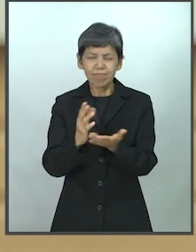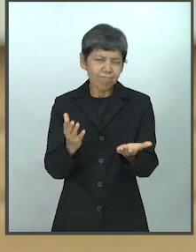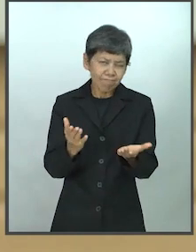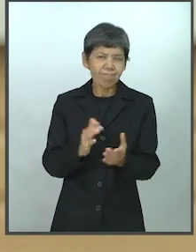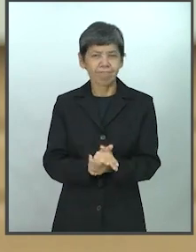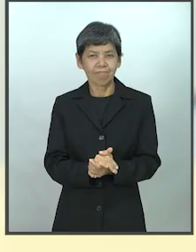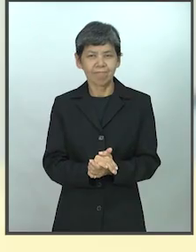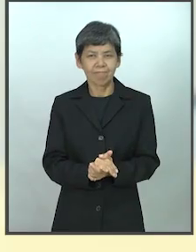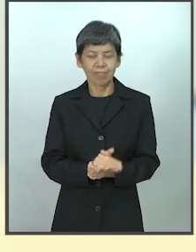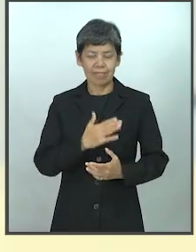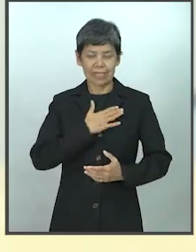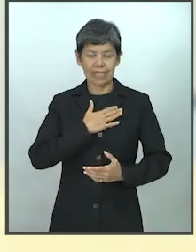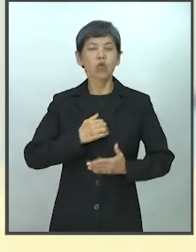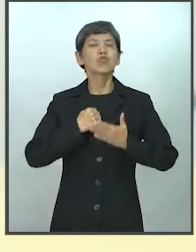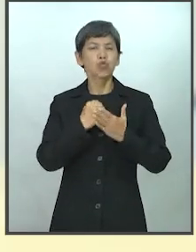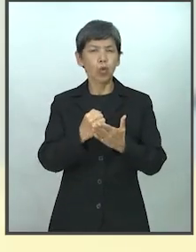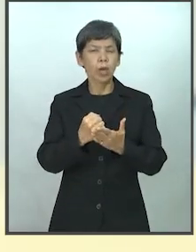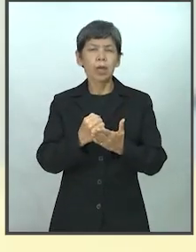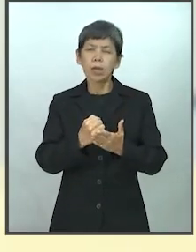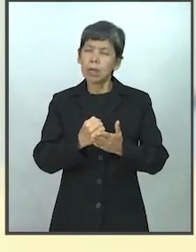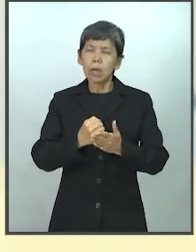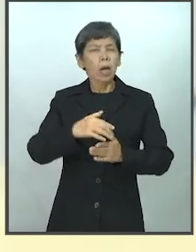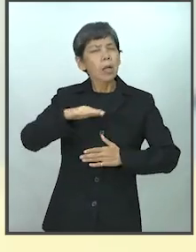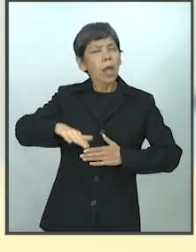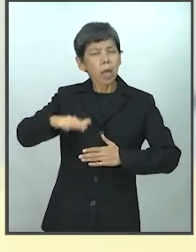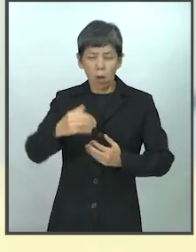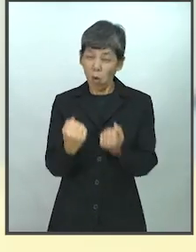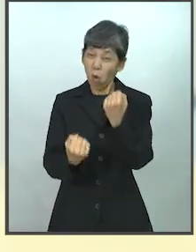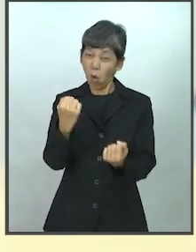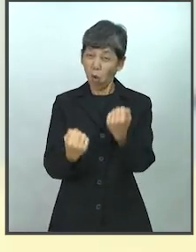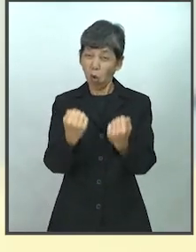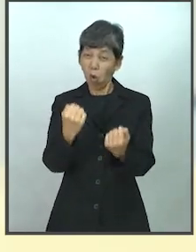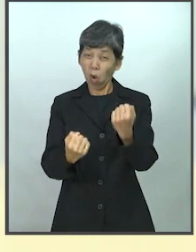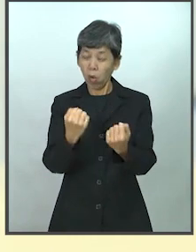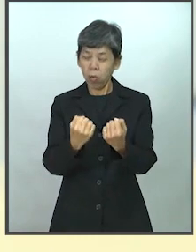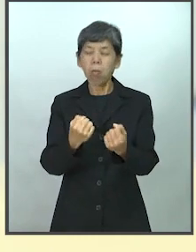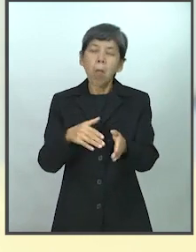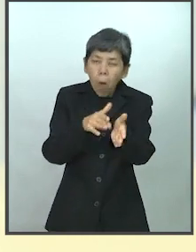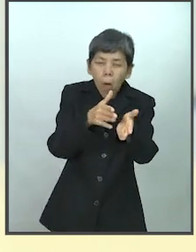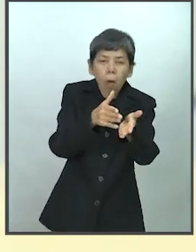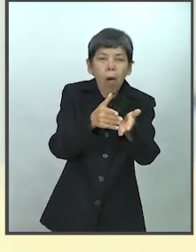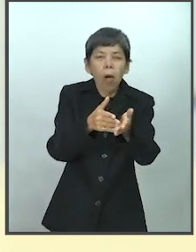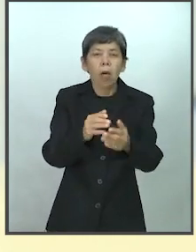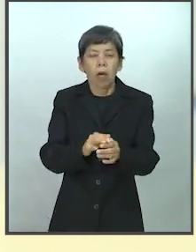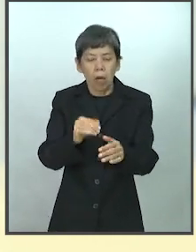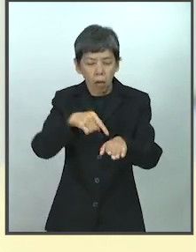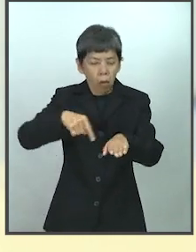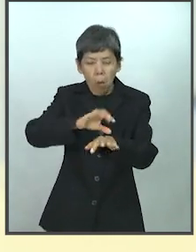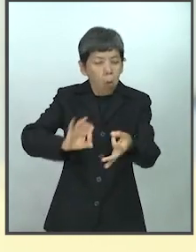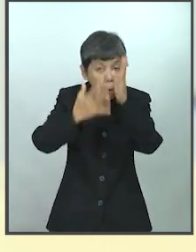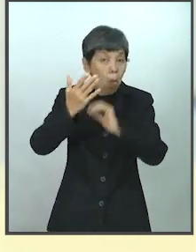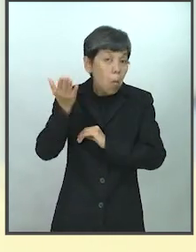ไรครับ เนื่องจากก็คือช่วยเหลือเด็กที่รถเกิดอุบัติเหตุแล้วรถไฟไหม ้น